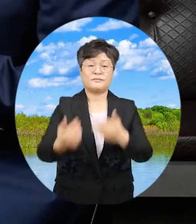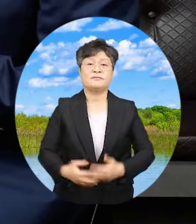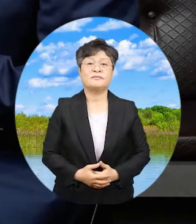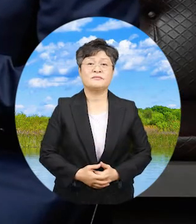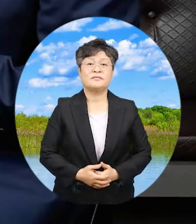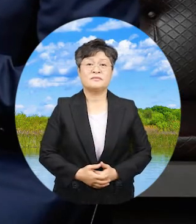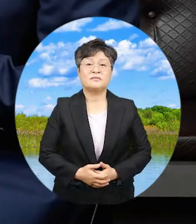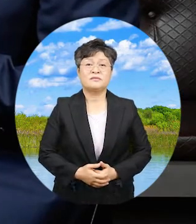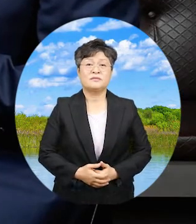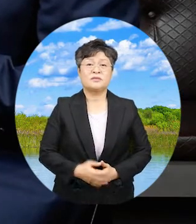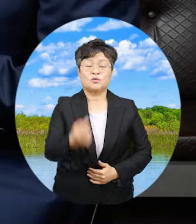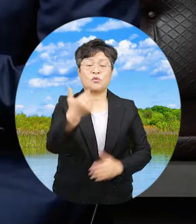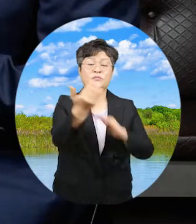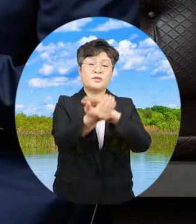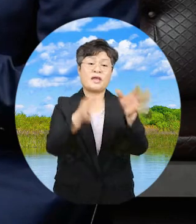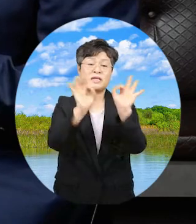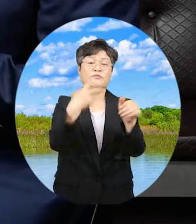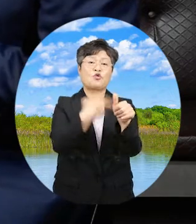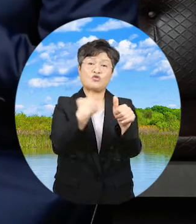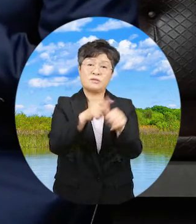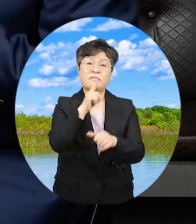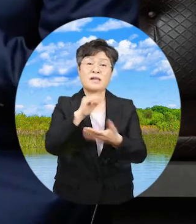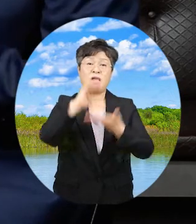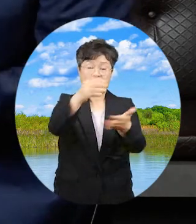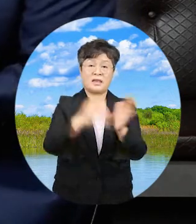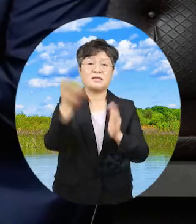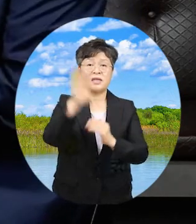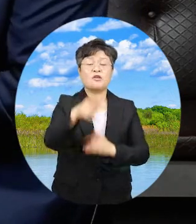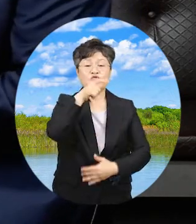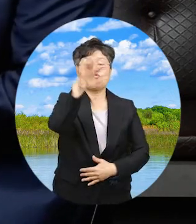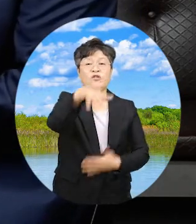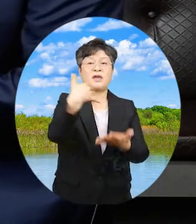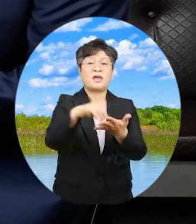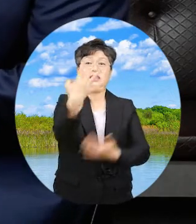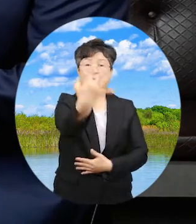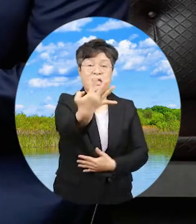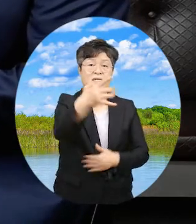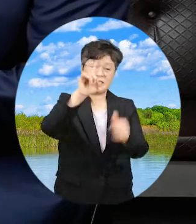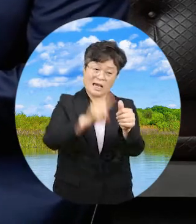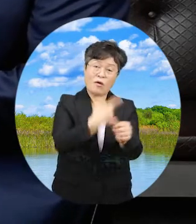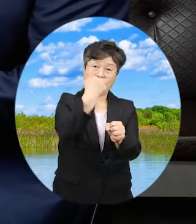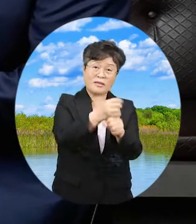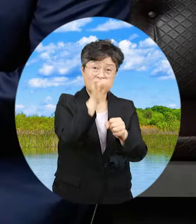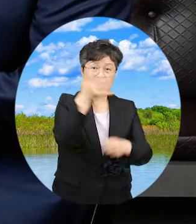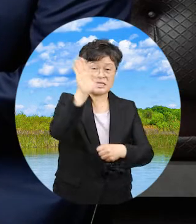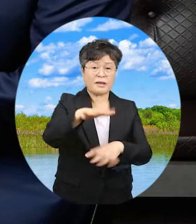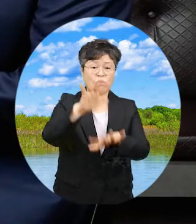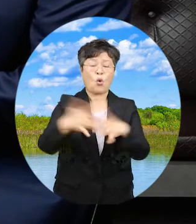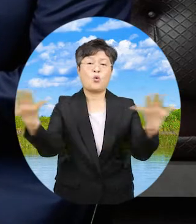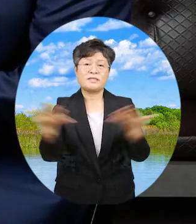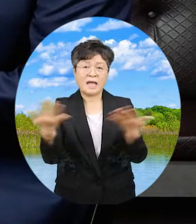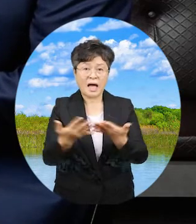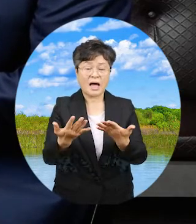있고 발원지는 이제 광교산에서 내려오는 거거든요. 예. 광교산에서 내려오면서 두 개의 호수를 지나서 원천동